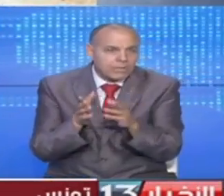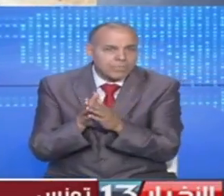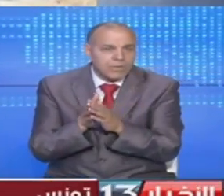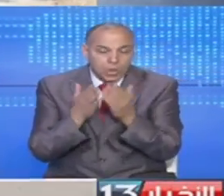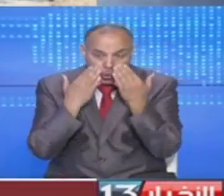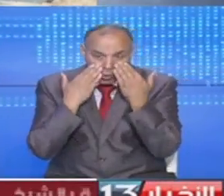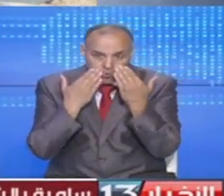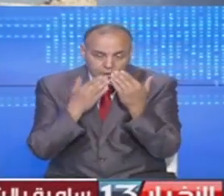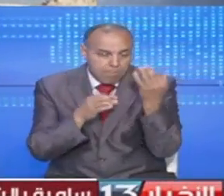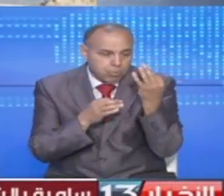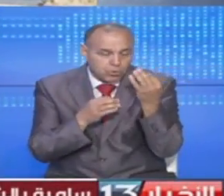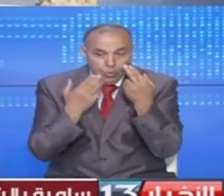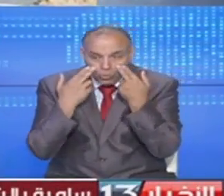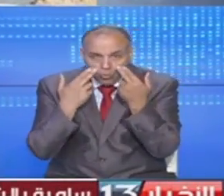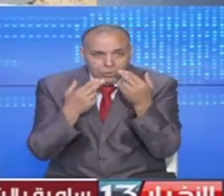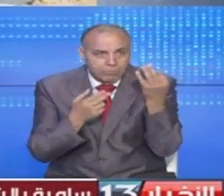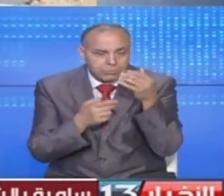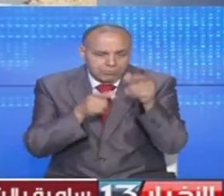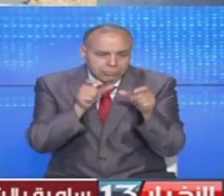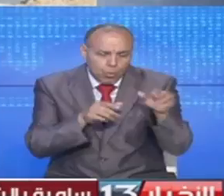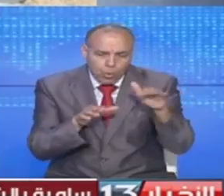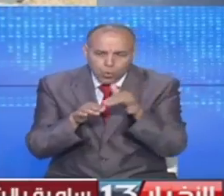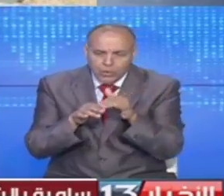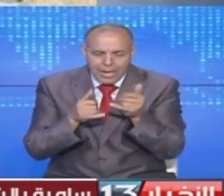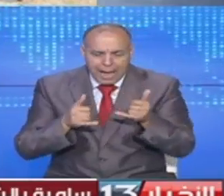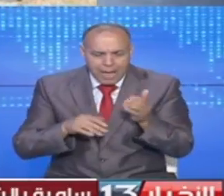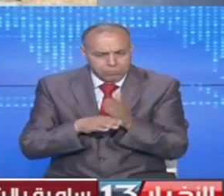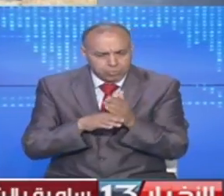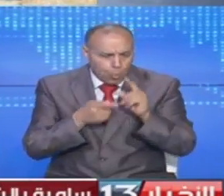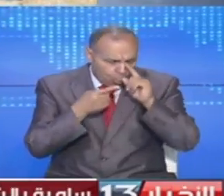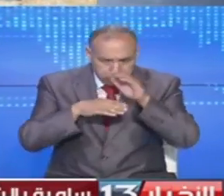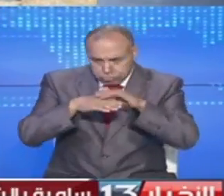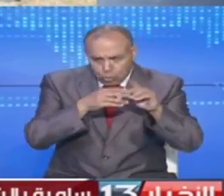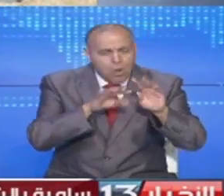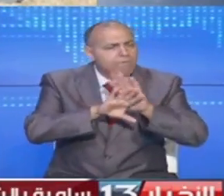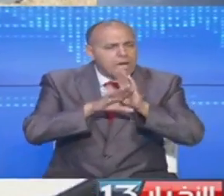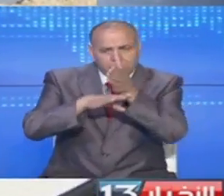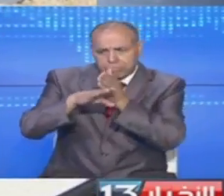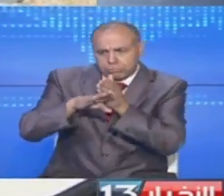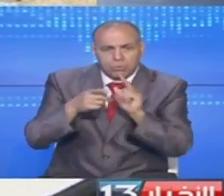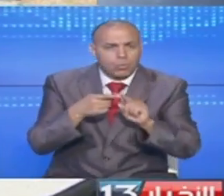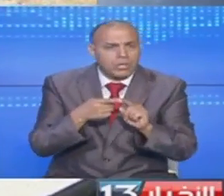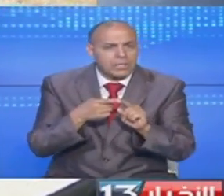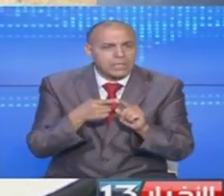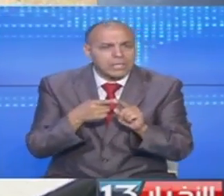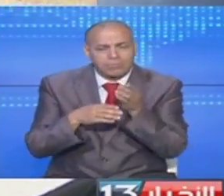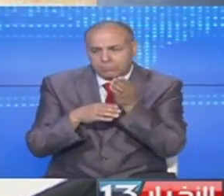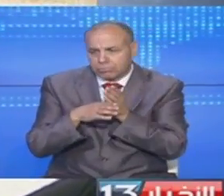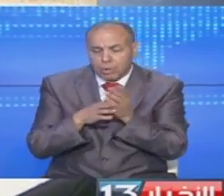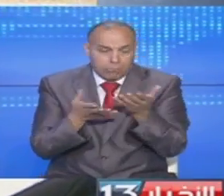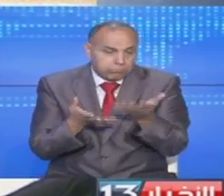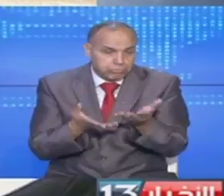يلزمنا، شفنا الأعداد متاع التلاميذ، حضرنا قاعاتنا، عملنا توصياتنا، كان استعداد